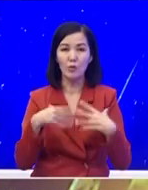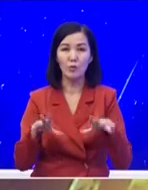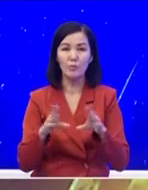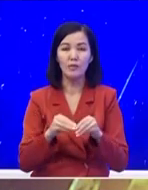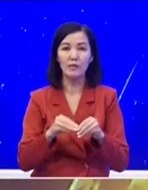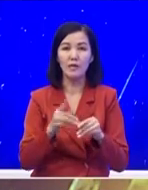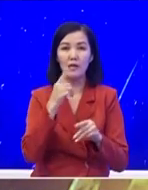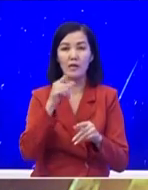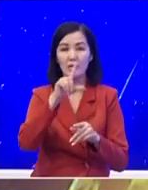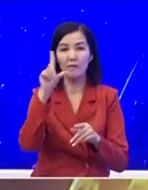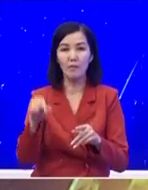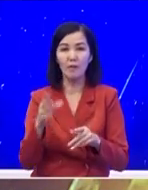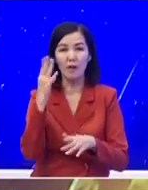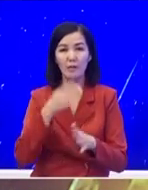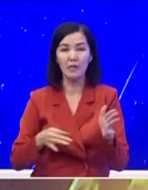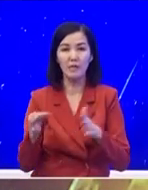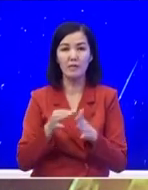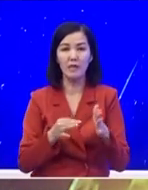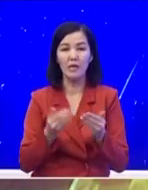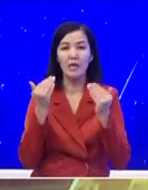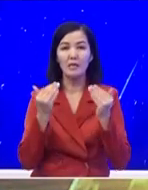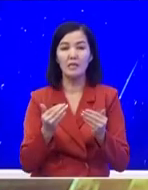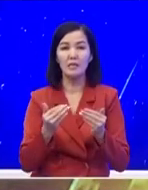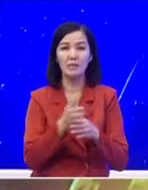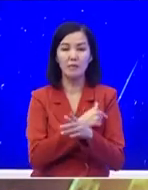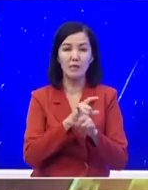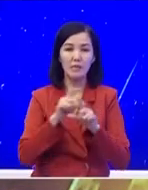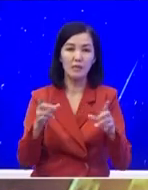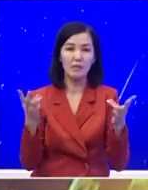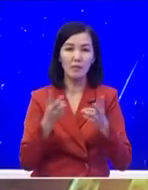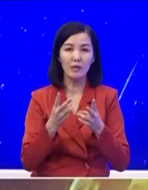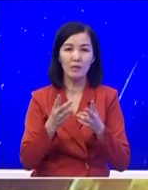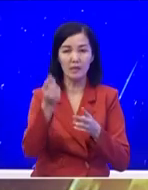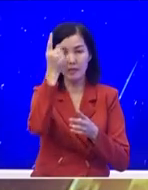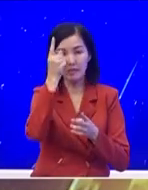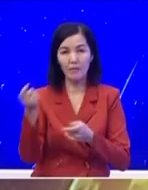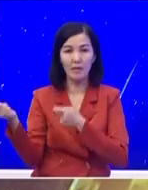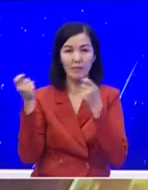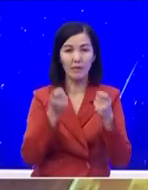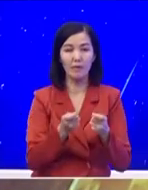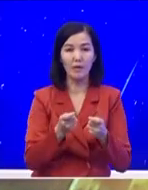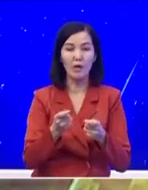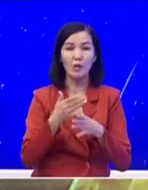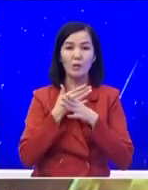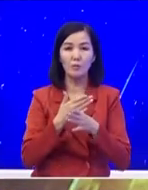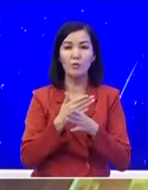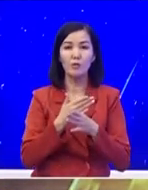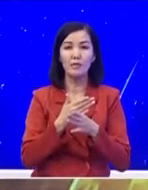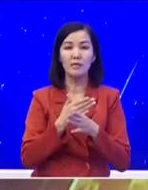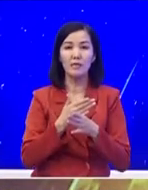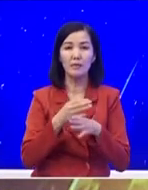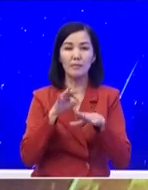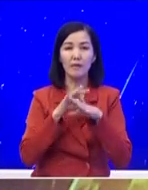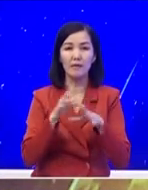области. Груз со столь необходимыми в нынешнее время медицинскими инструментами прибыл из Германии. Спонсором покупки средств для